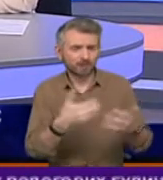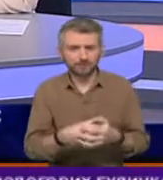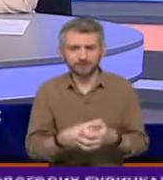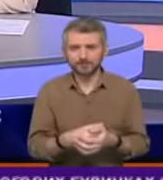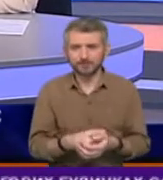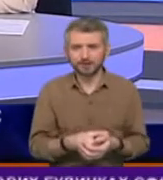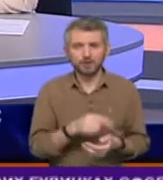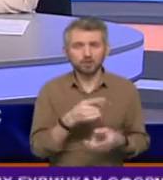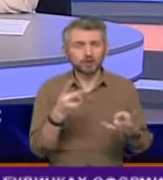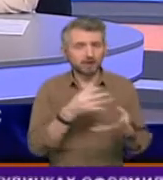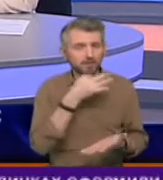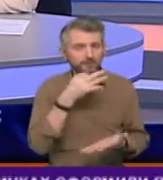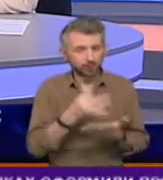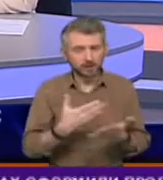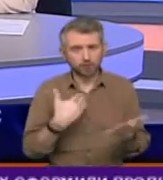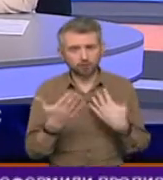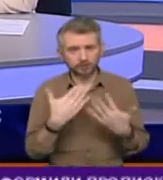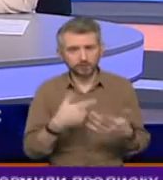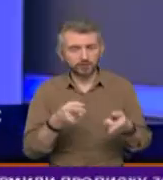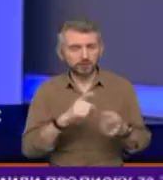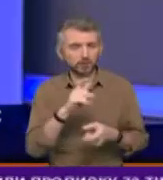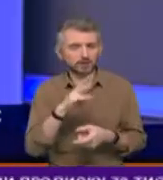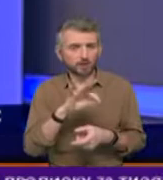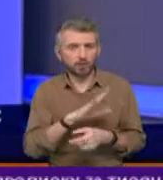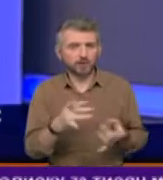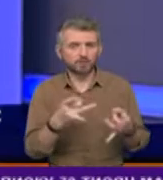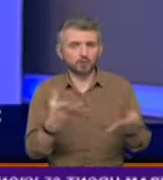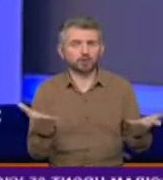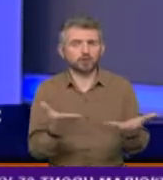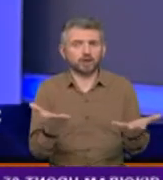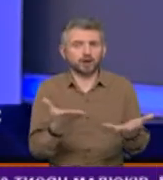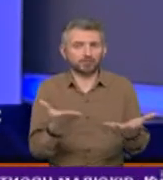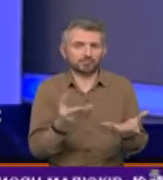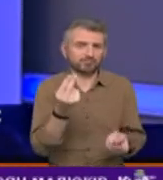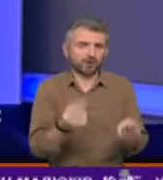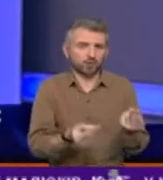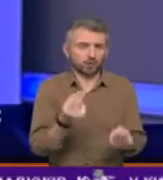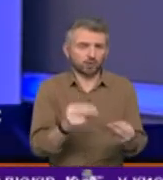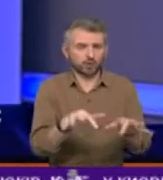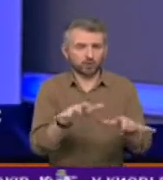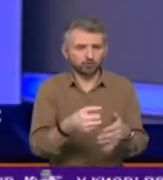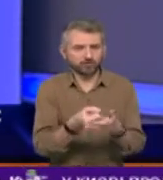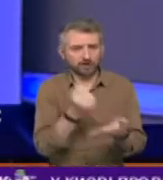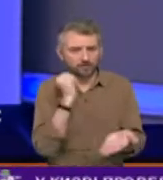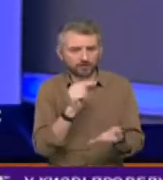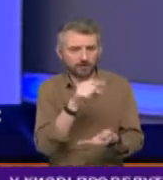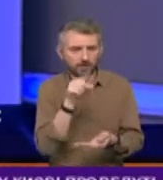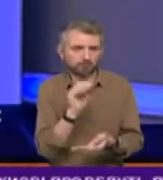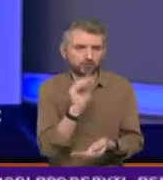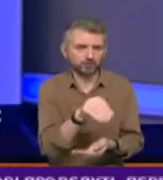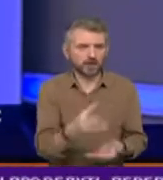року вони додають ще один предмет, і це буде або математика, або історія України, і матимуть складати два